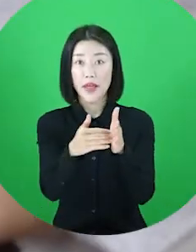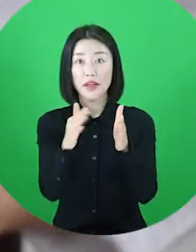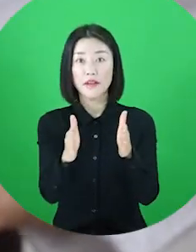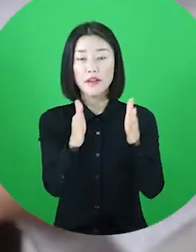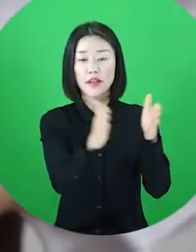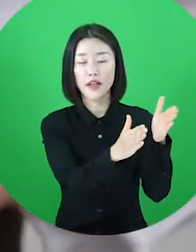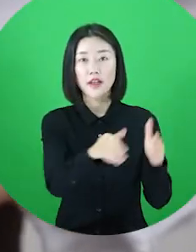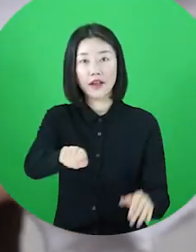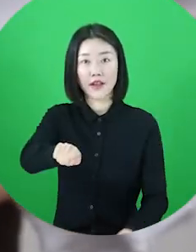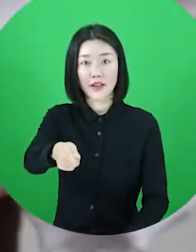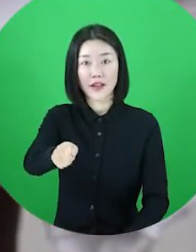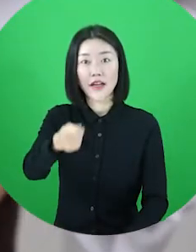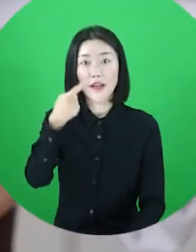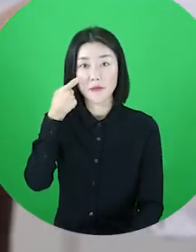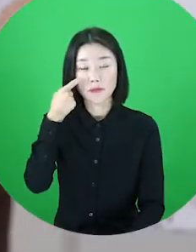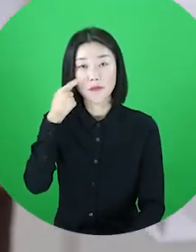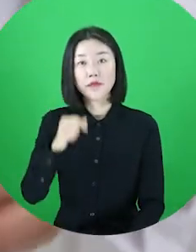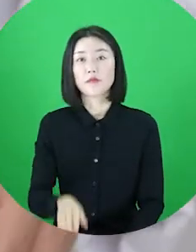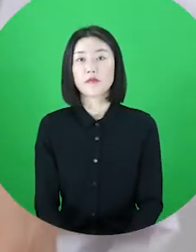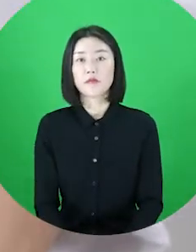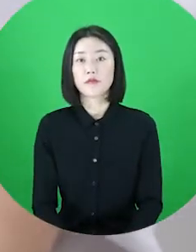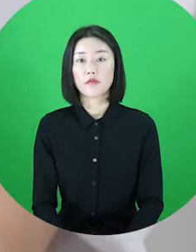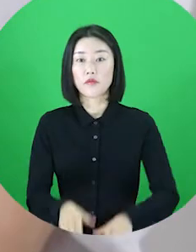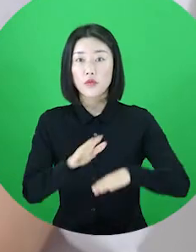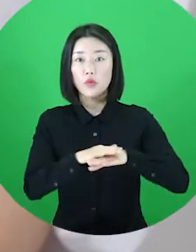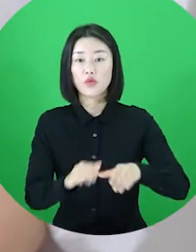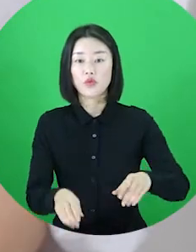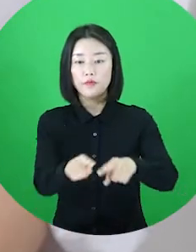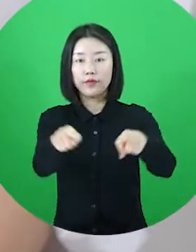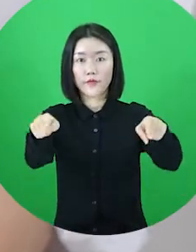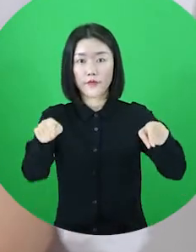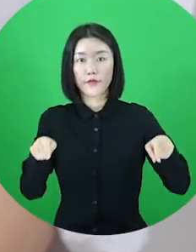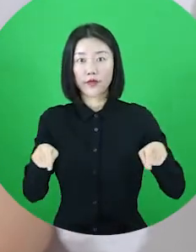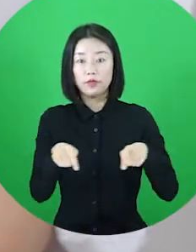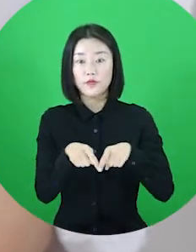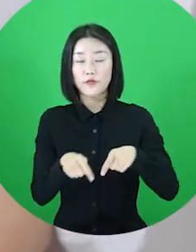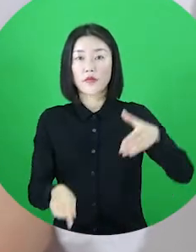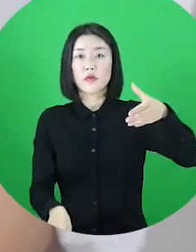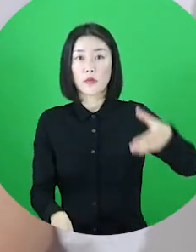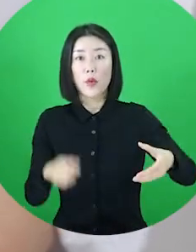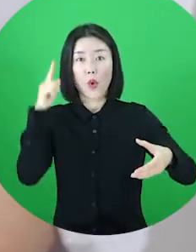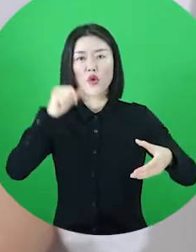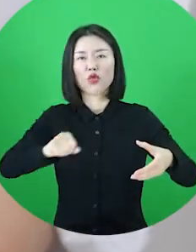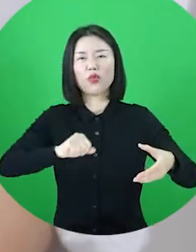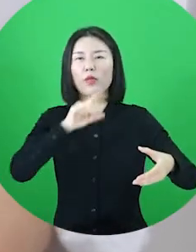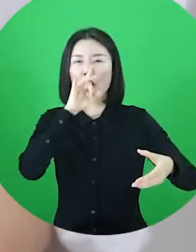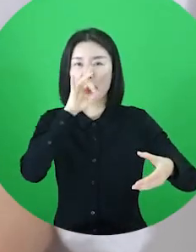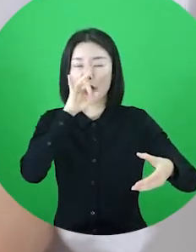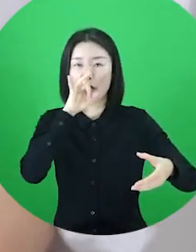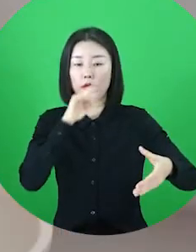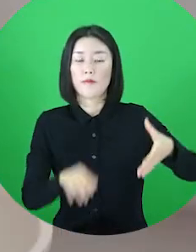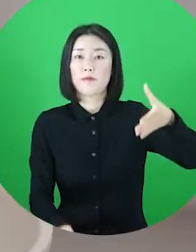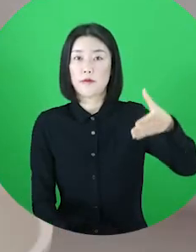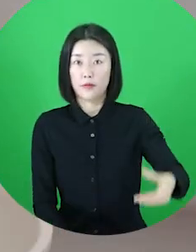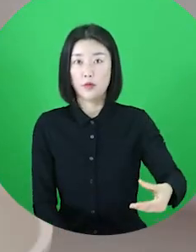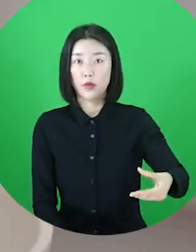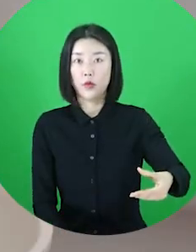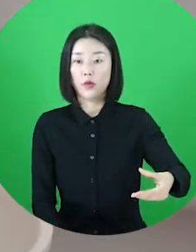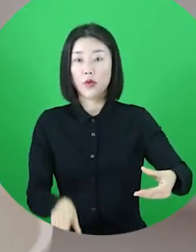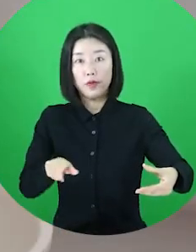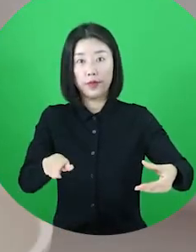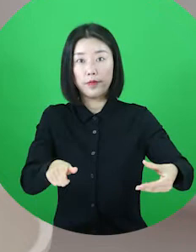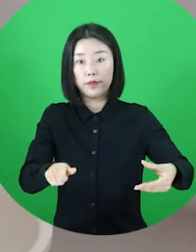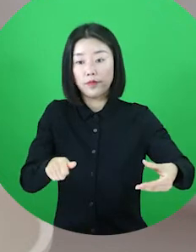불을 켜볼 건데요. 한 손으로는 가스레인지가 움직이지 않도록 잘 잡고 다른 한